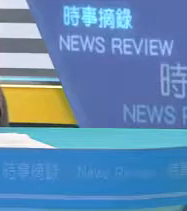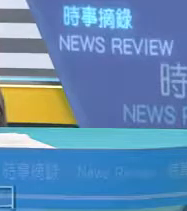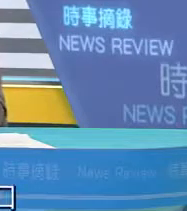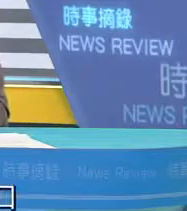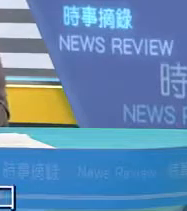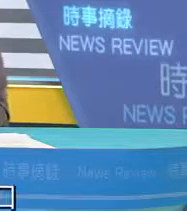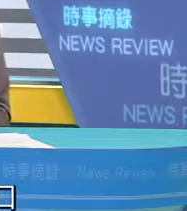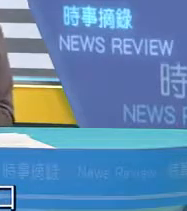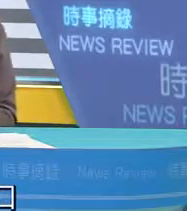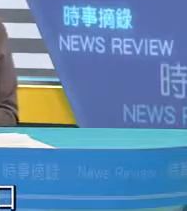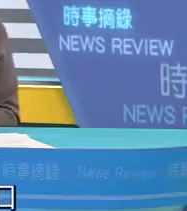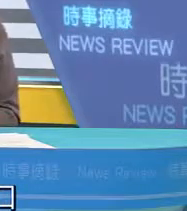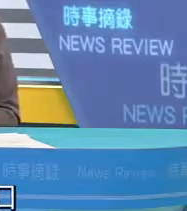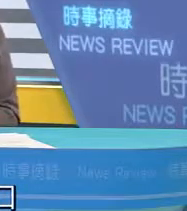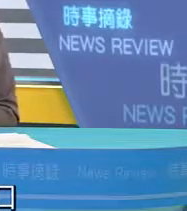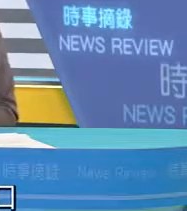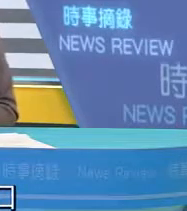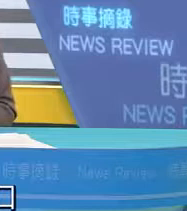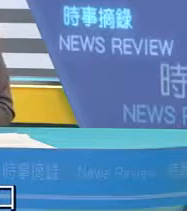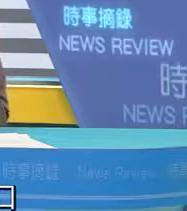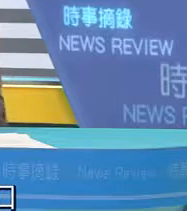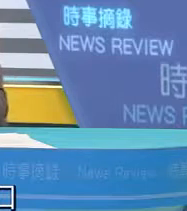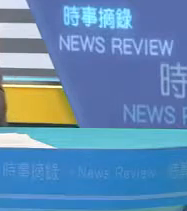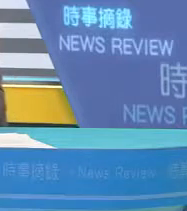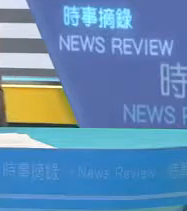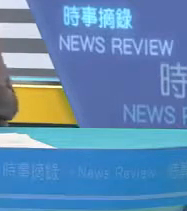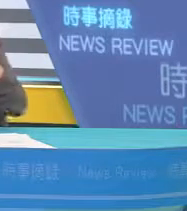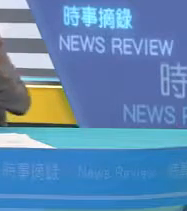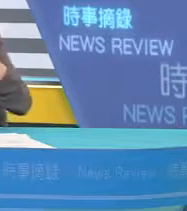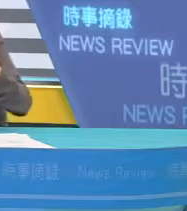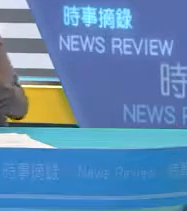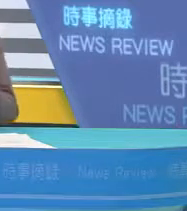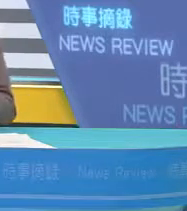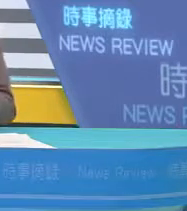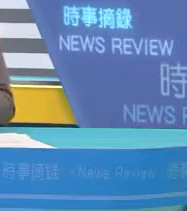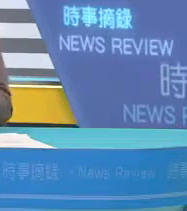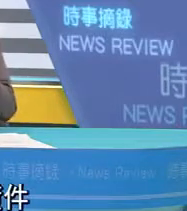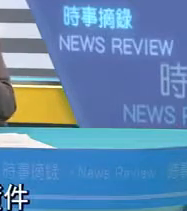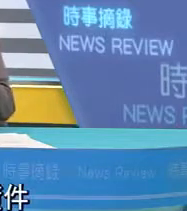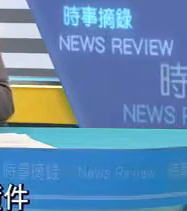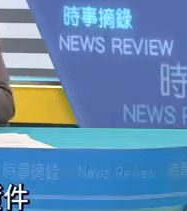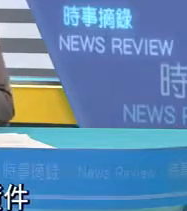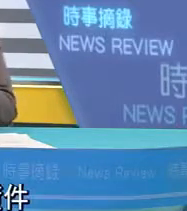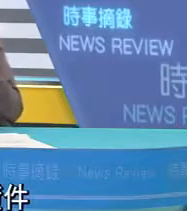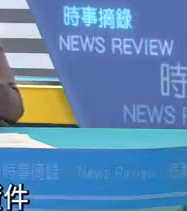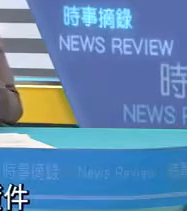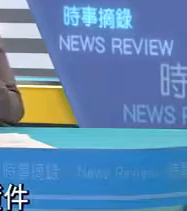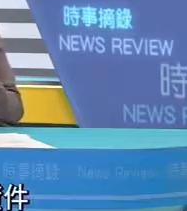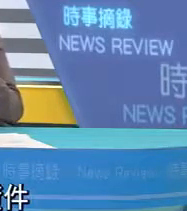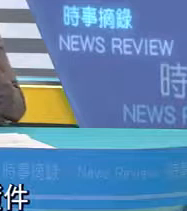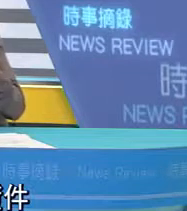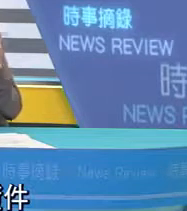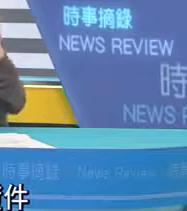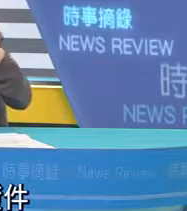機場上星期四起啟用自助保安閘口，採用生物特徵技術，為離港旅客進入